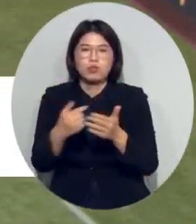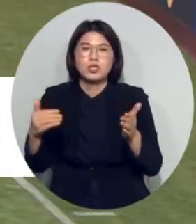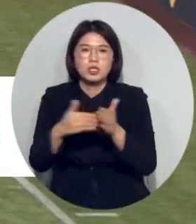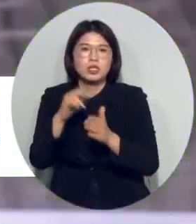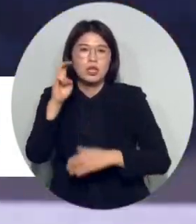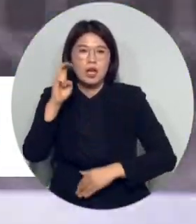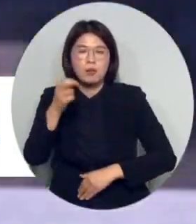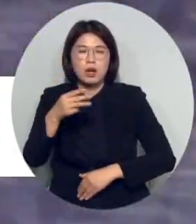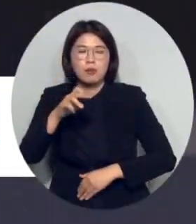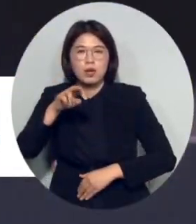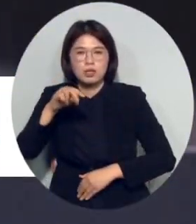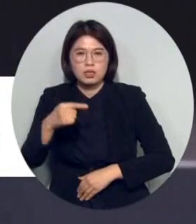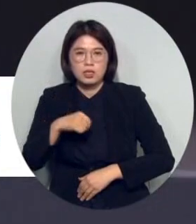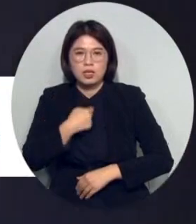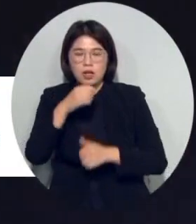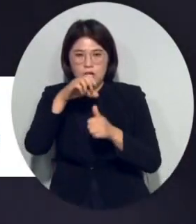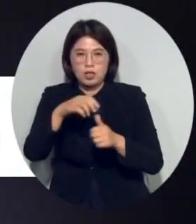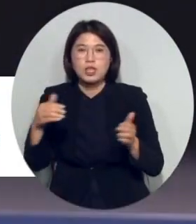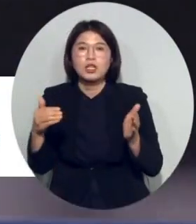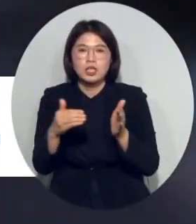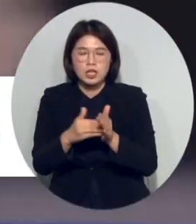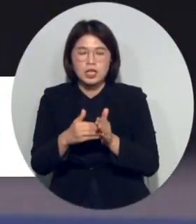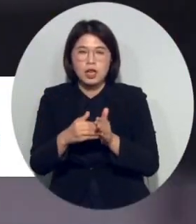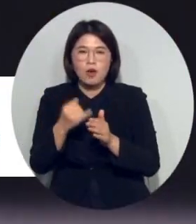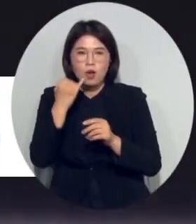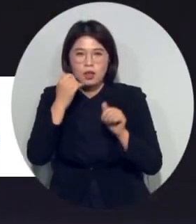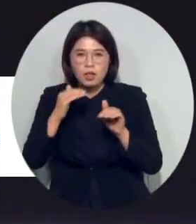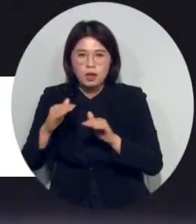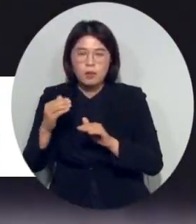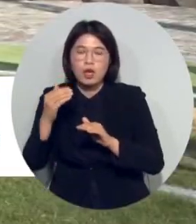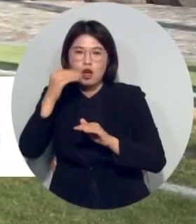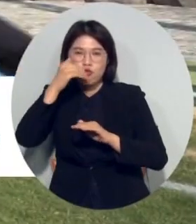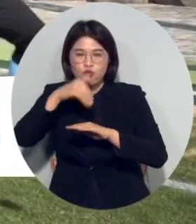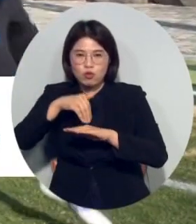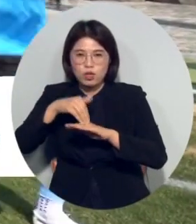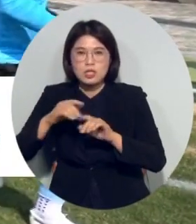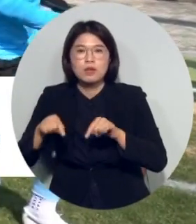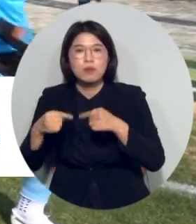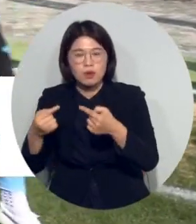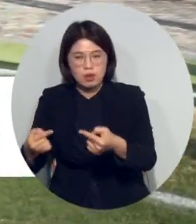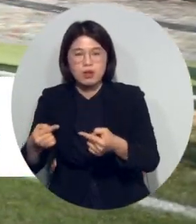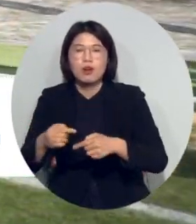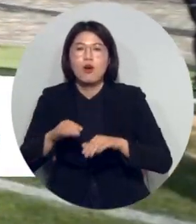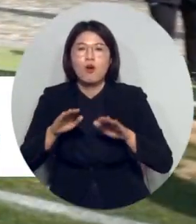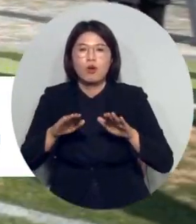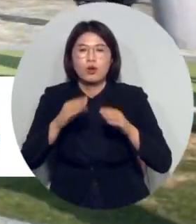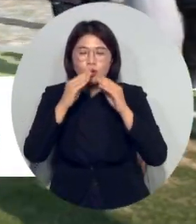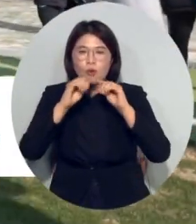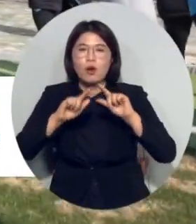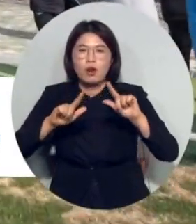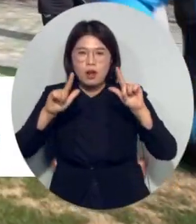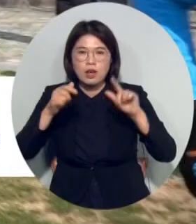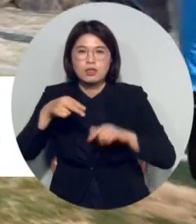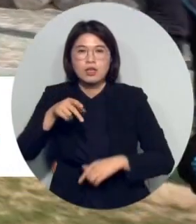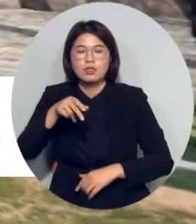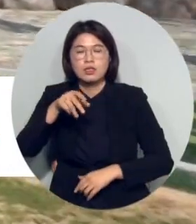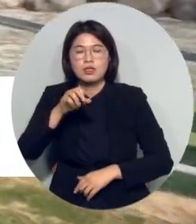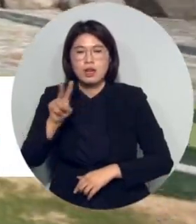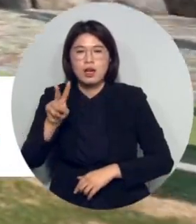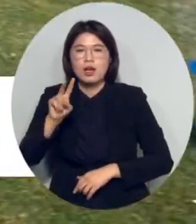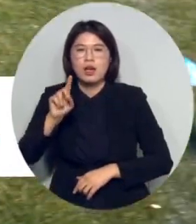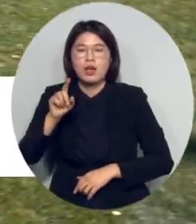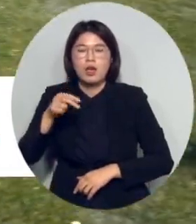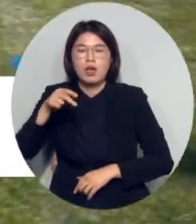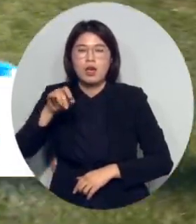어제 라 마스가 자가 경기를 마치고 남의 캠프에서 훈련을 시작한 대구 fc 된 오는 토요일 3 징 냐 와 에드가